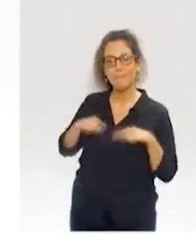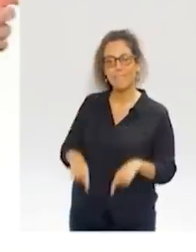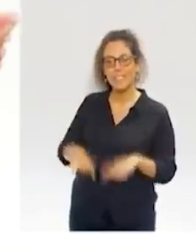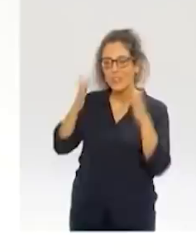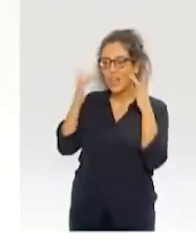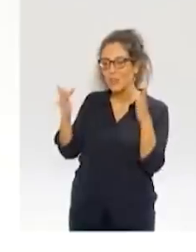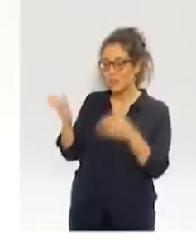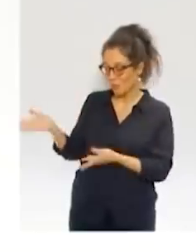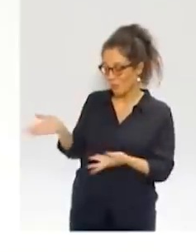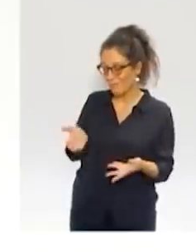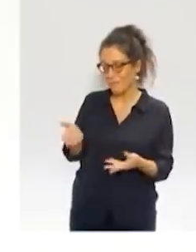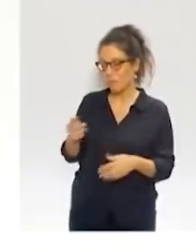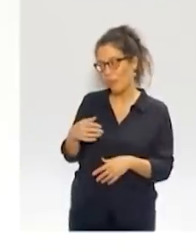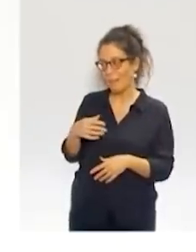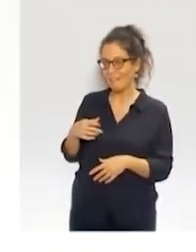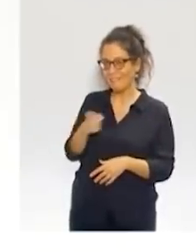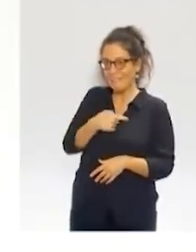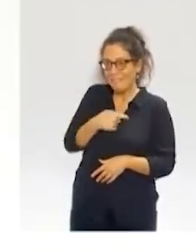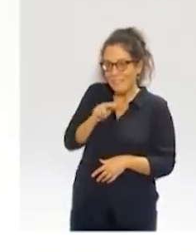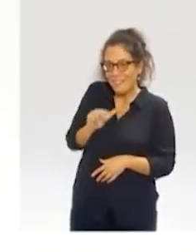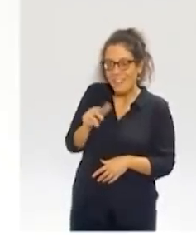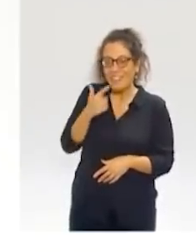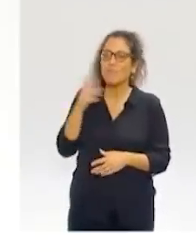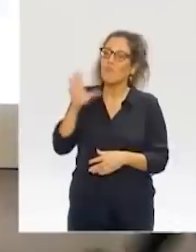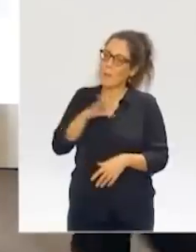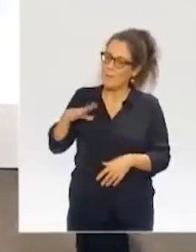sur les 21 heures, sinon après elle m'en voudra, Madame la ministre.